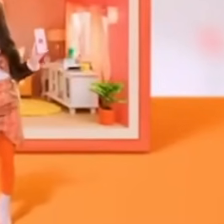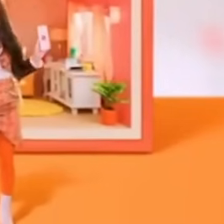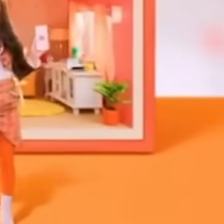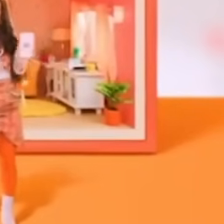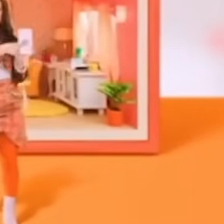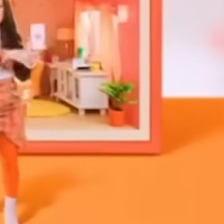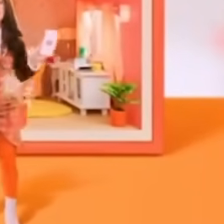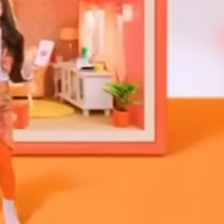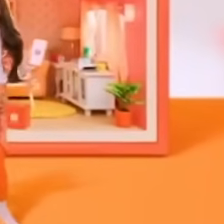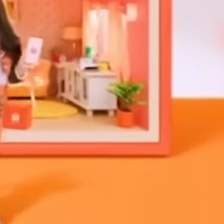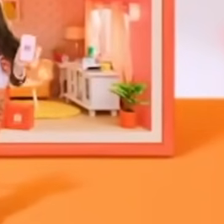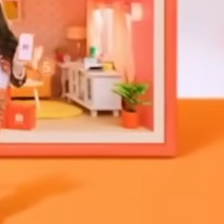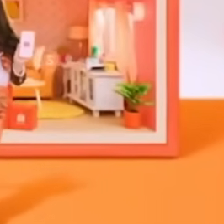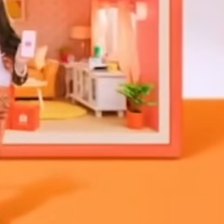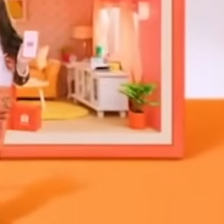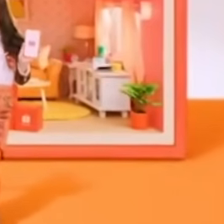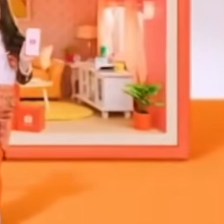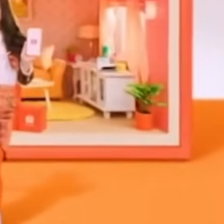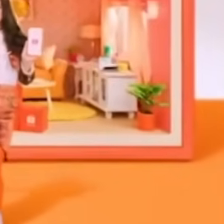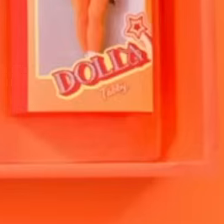Jom beli semua